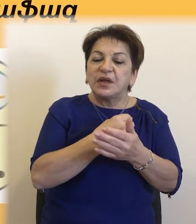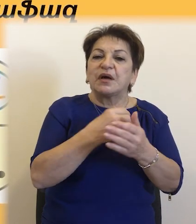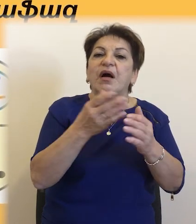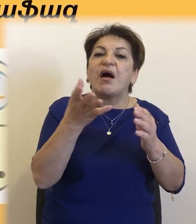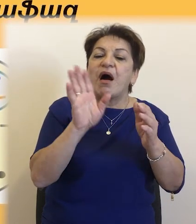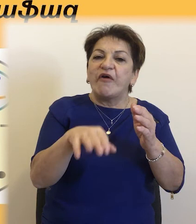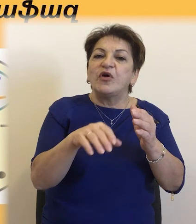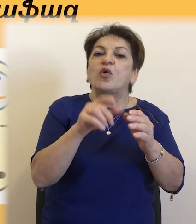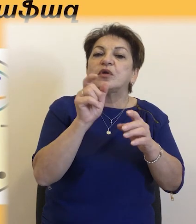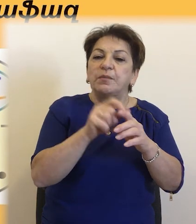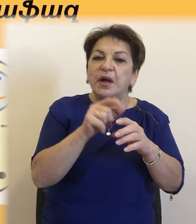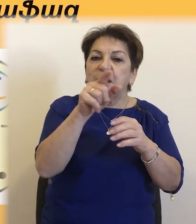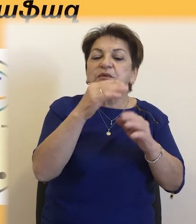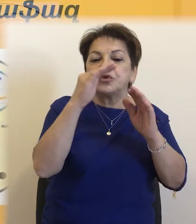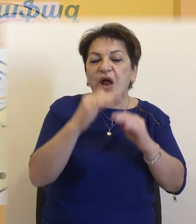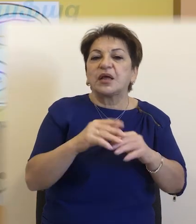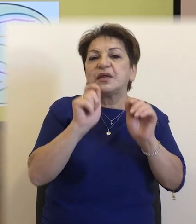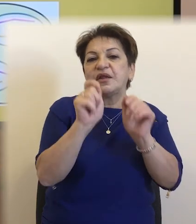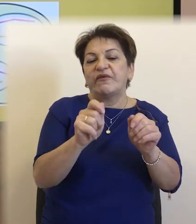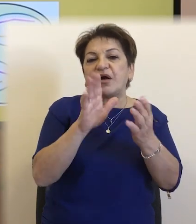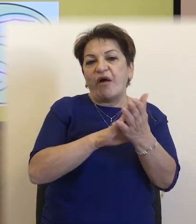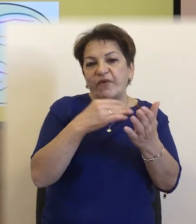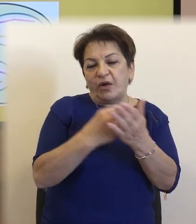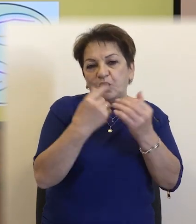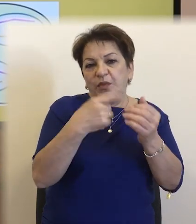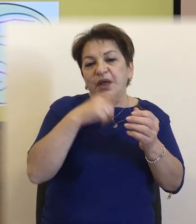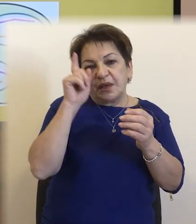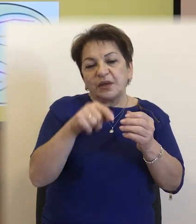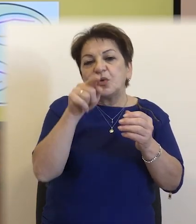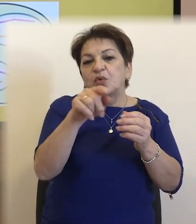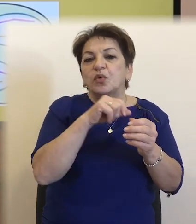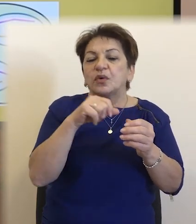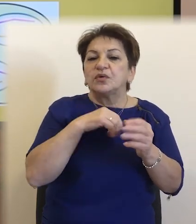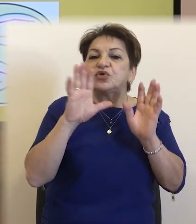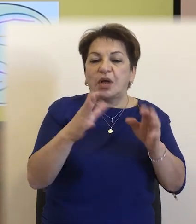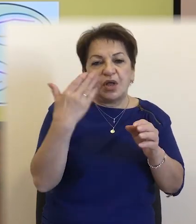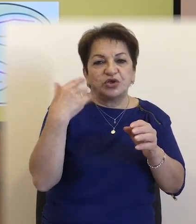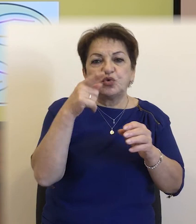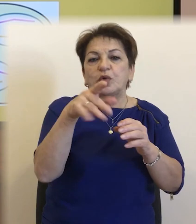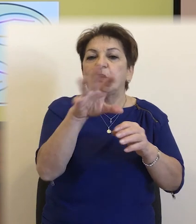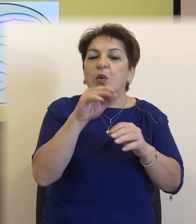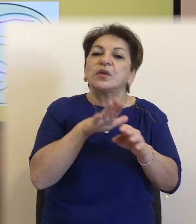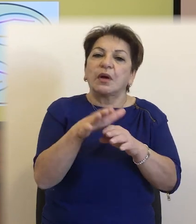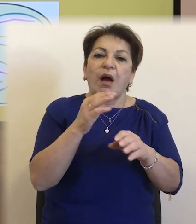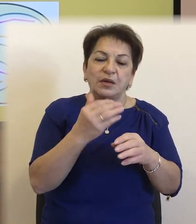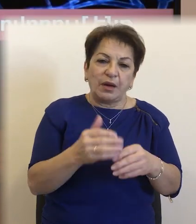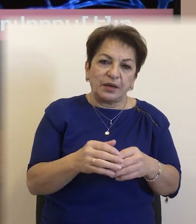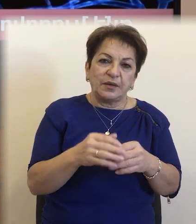ավելորդ բարը և շարքին տվեք անվանում։ Վստահ են, որ այս առաջադրանքը չապազանց հեշտ